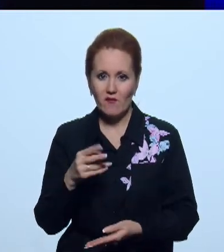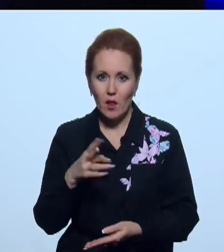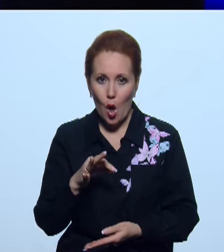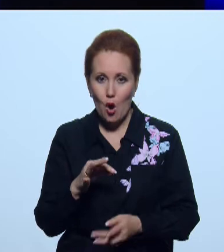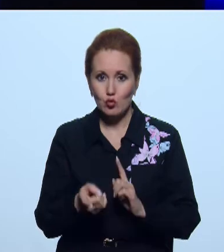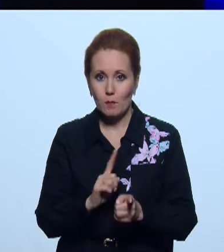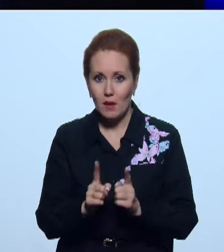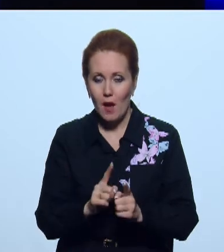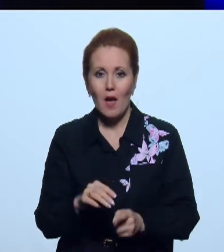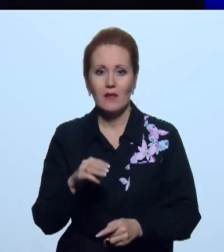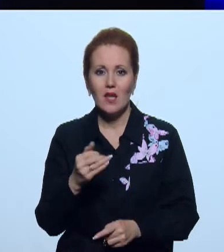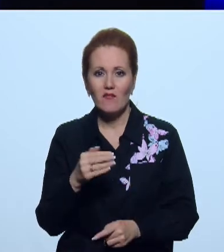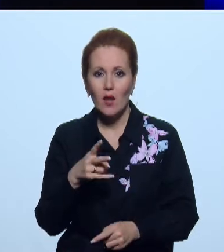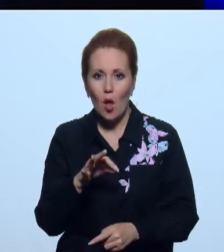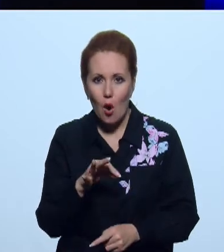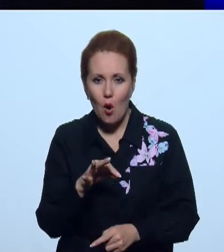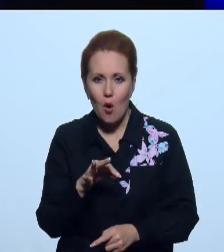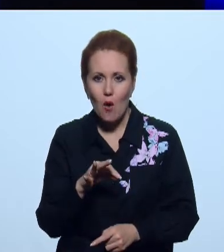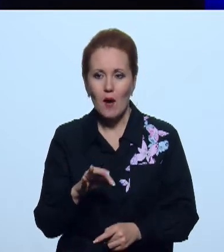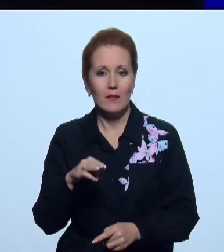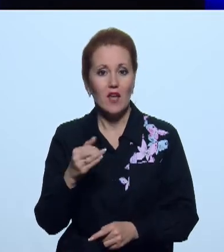тифло-сурдопереводчик, или как тифлокомментатор. Вот я не